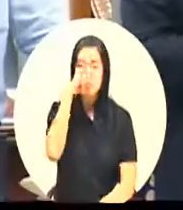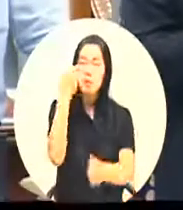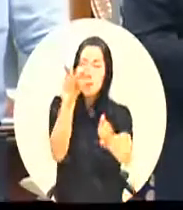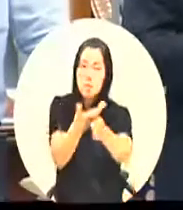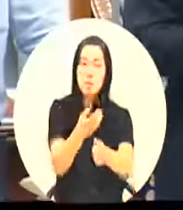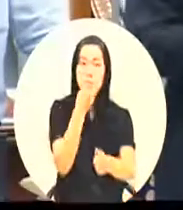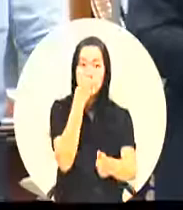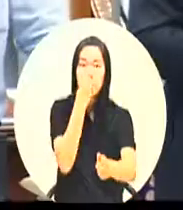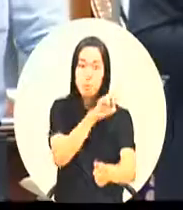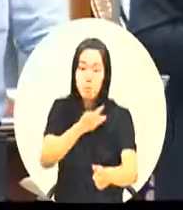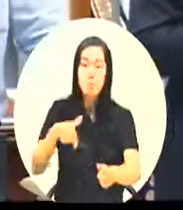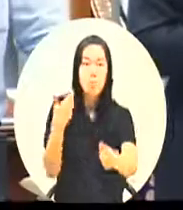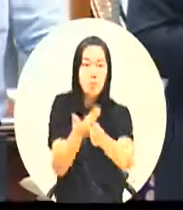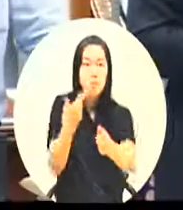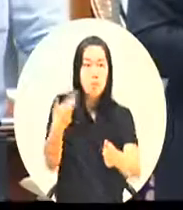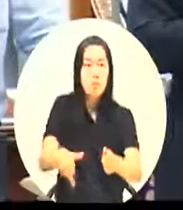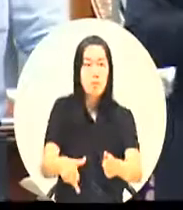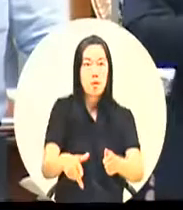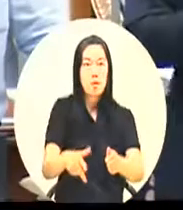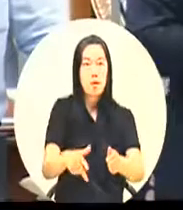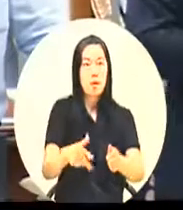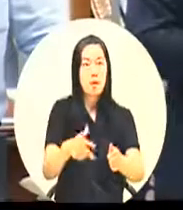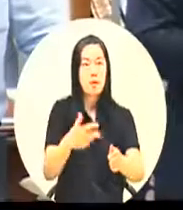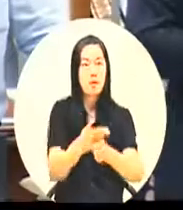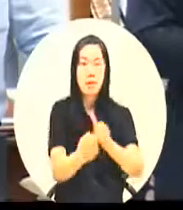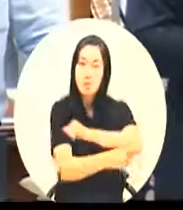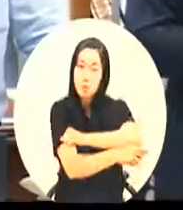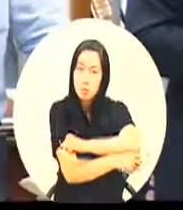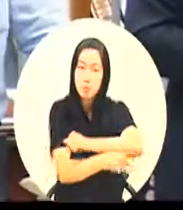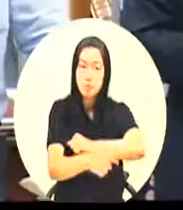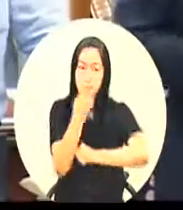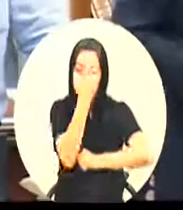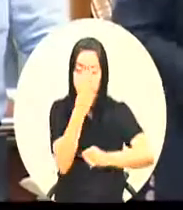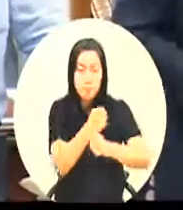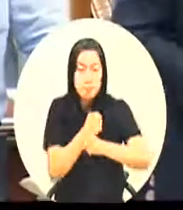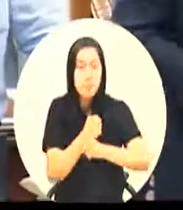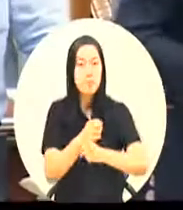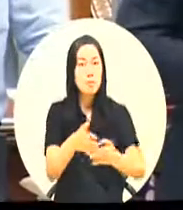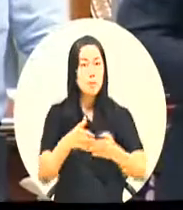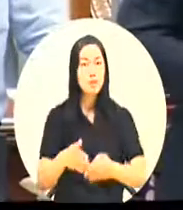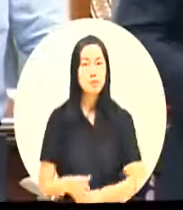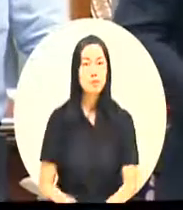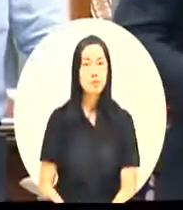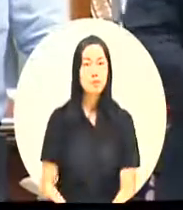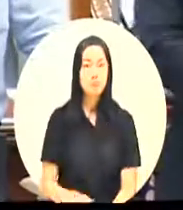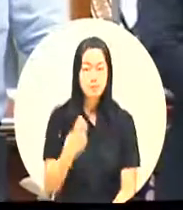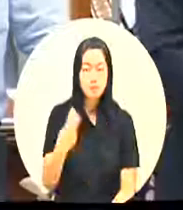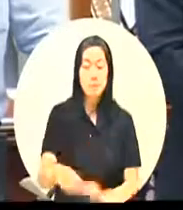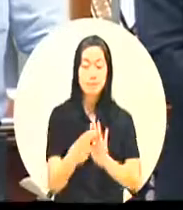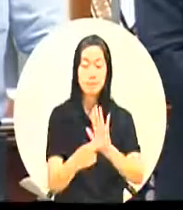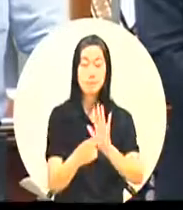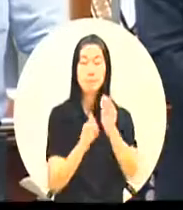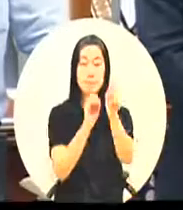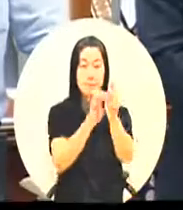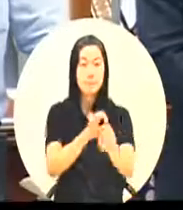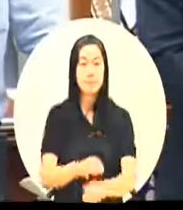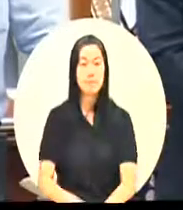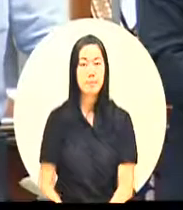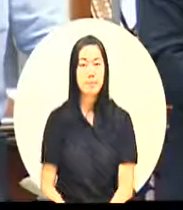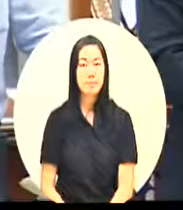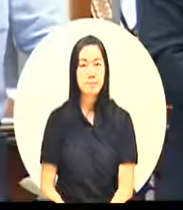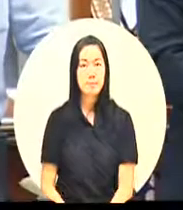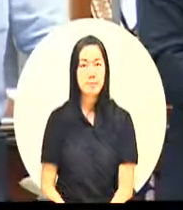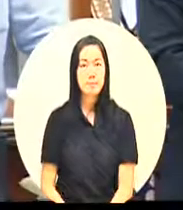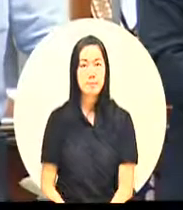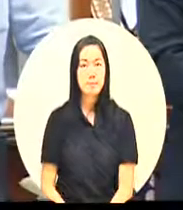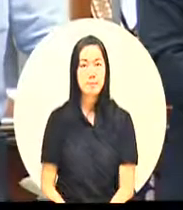材，而是要做一个后端的一个检验，是比什么还重要。另外呢，我在这里顺便要报告一下，食农教育最主要的是